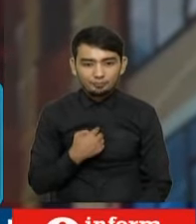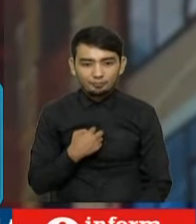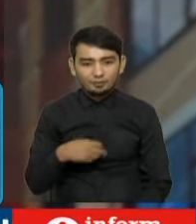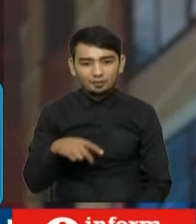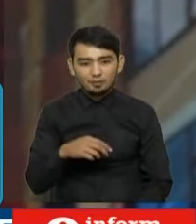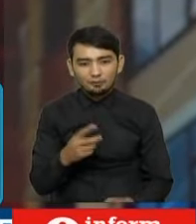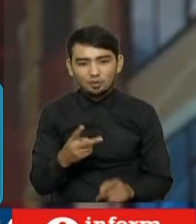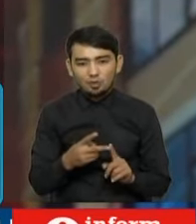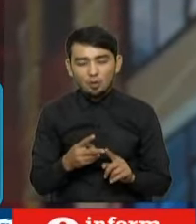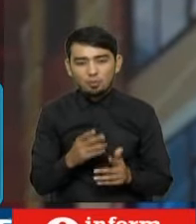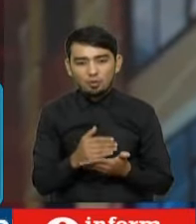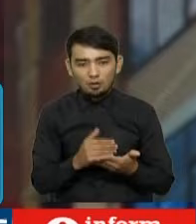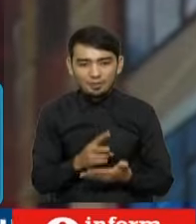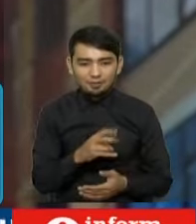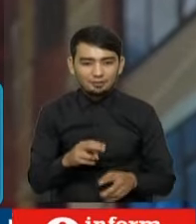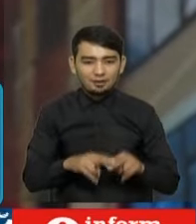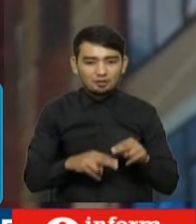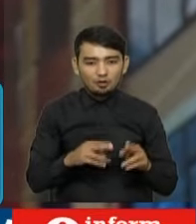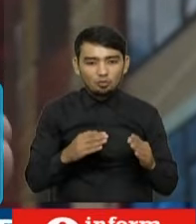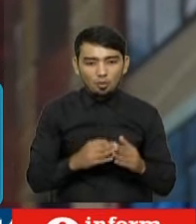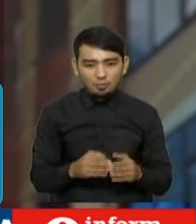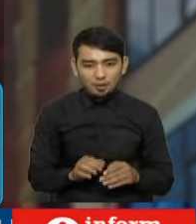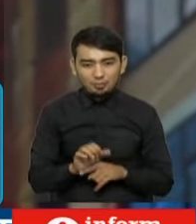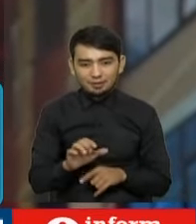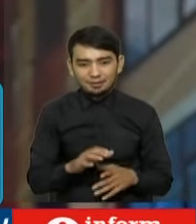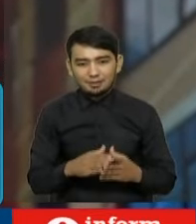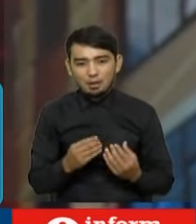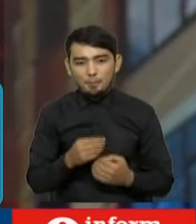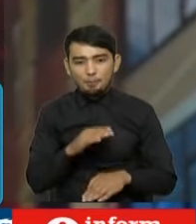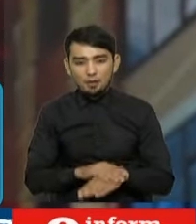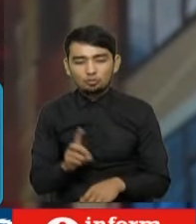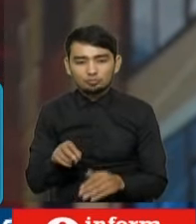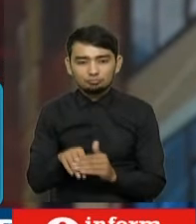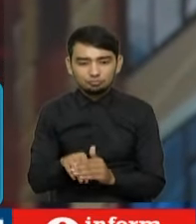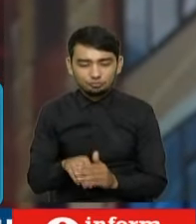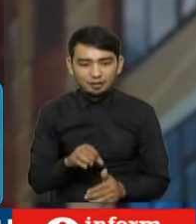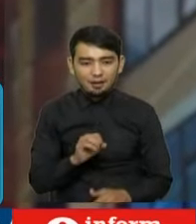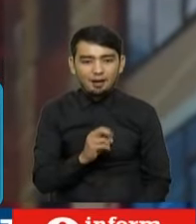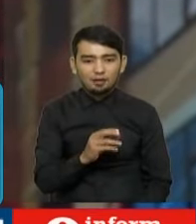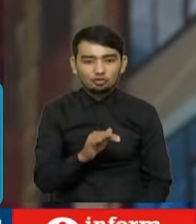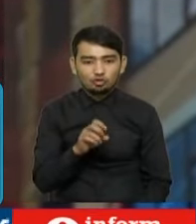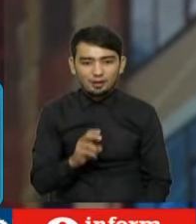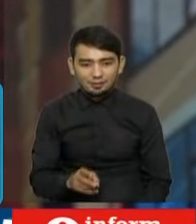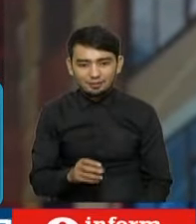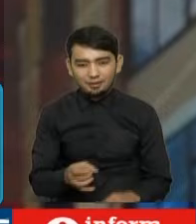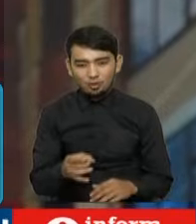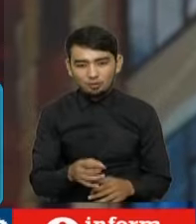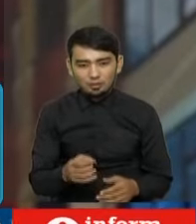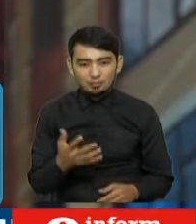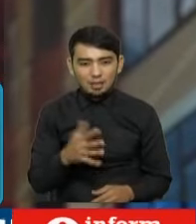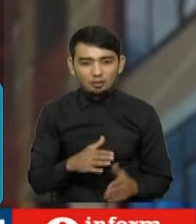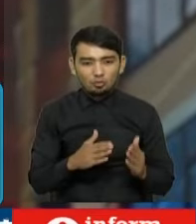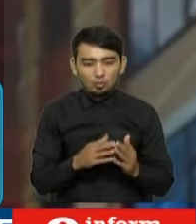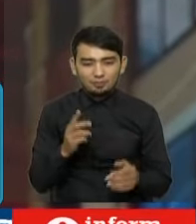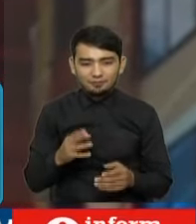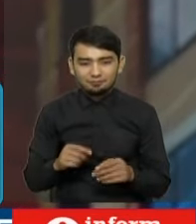Вторая программа направлена на строительство жилья для вкладчиков от Басыбанка. В микрорайоне Ак-Жайык строится 5 домов, и до конца года 500 семей получат